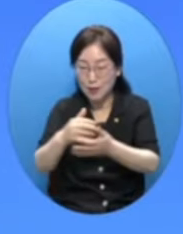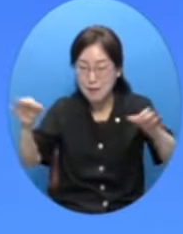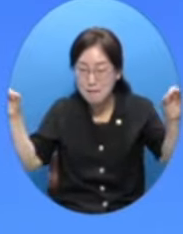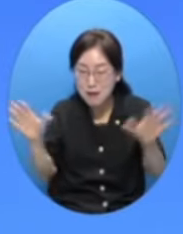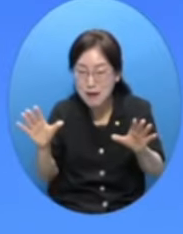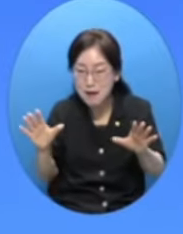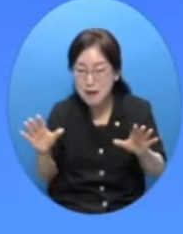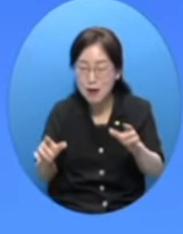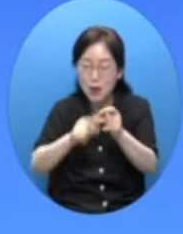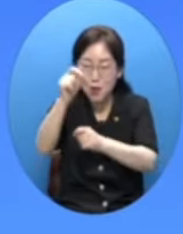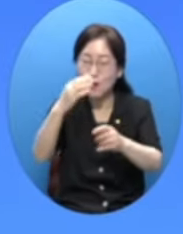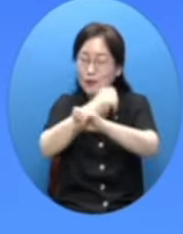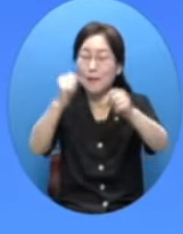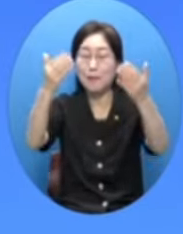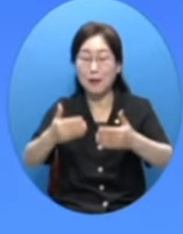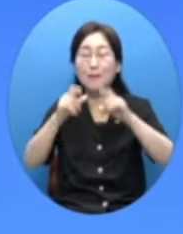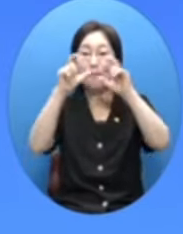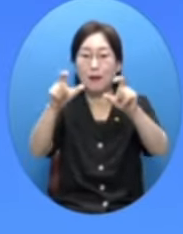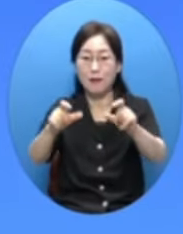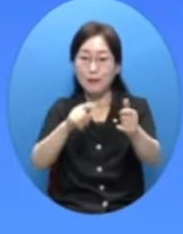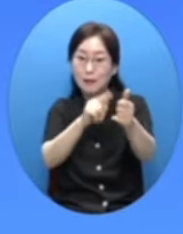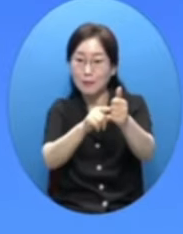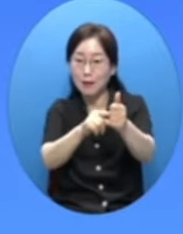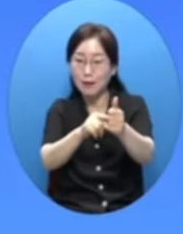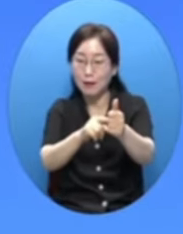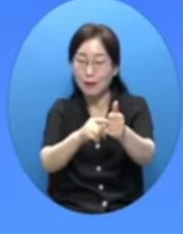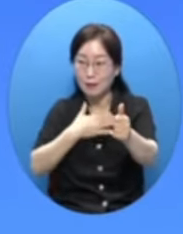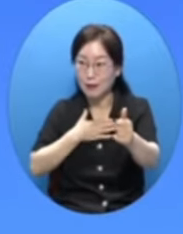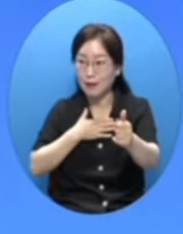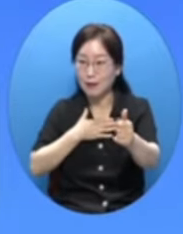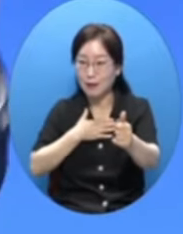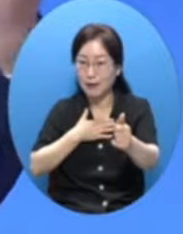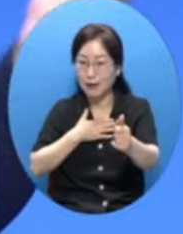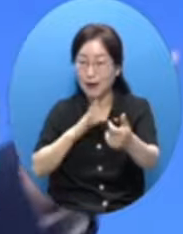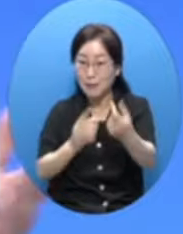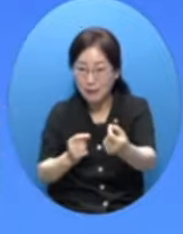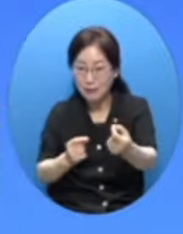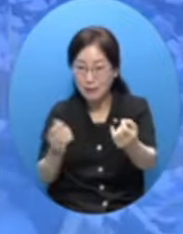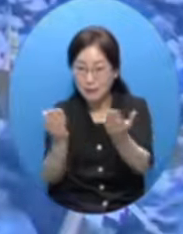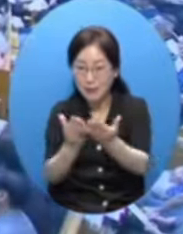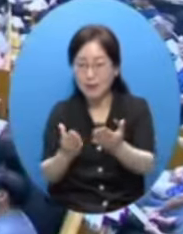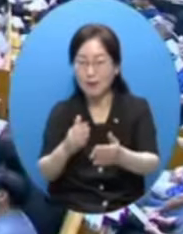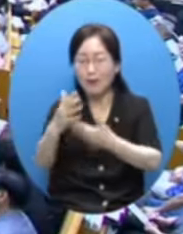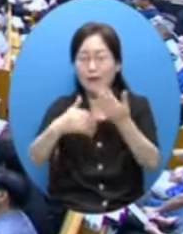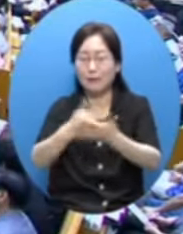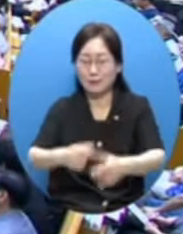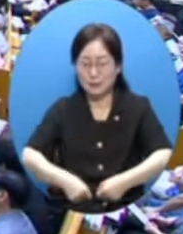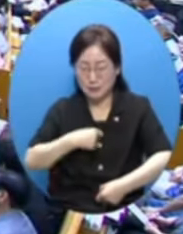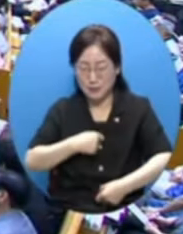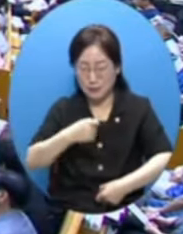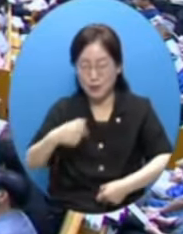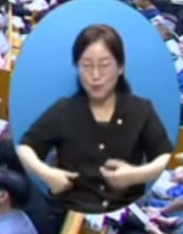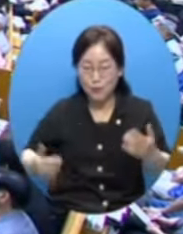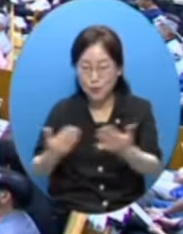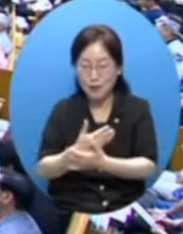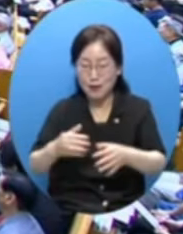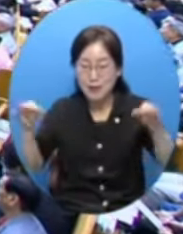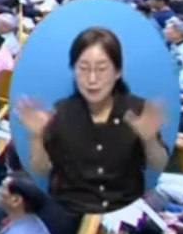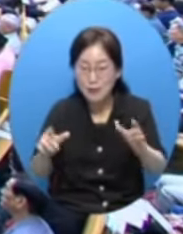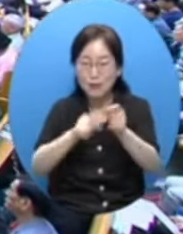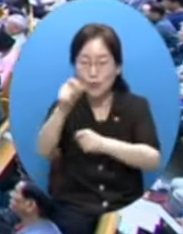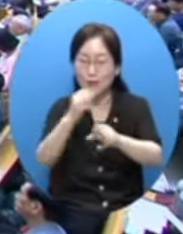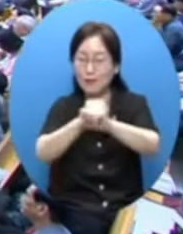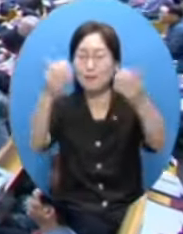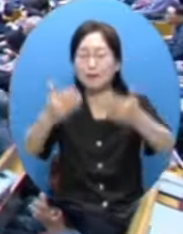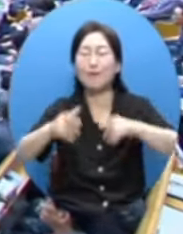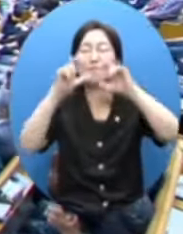받았습니다. 제가 말씀을 전할 때 그분이 자기에게 주신 말씀으로 받았어요. 하나님 앞에서 진정으로 회개한 자는 단번에 영원히 사함을